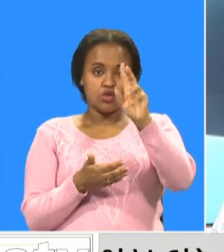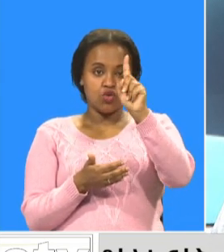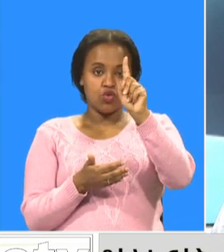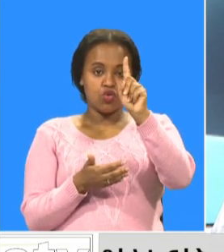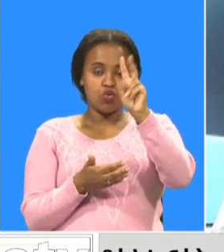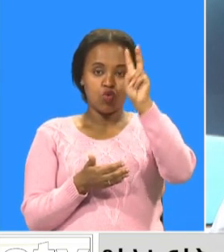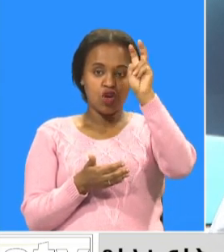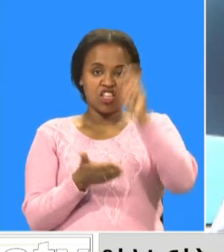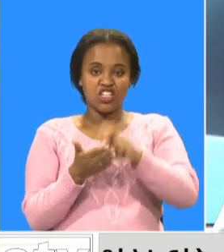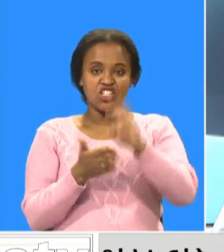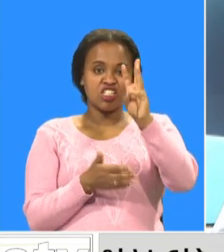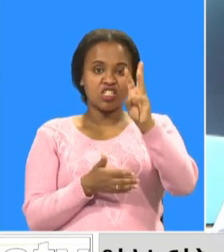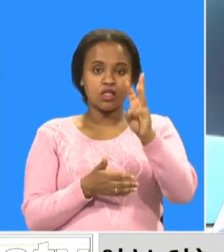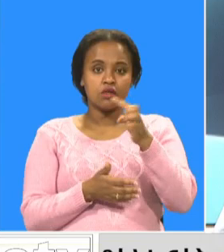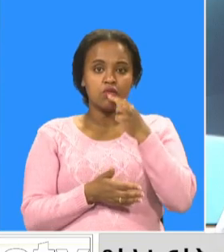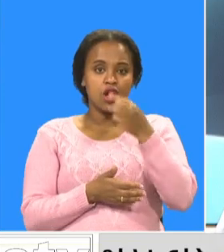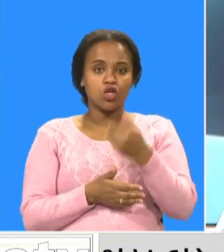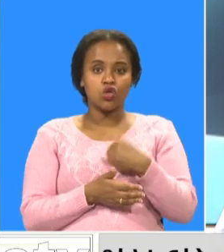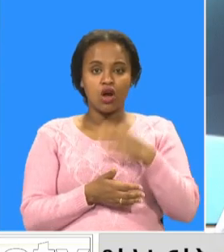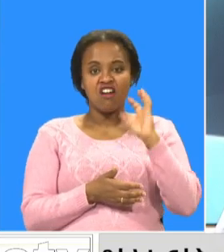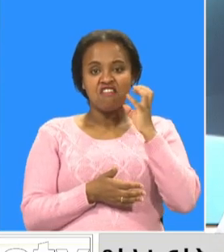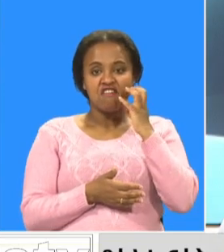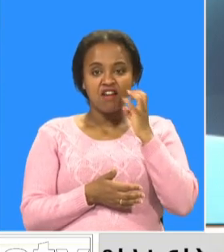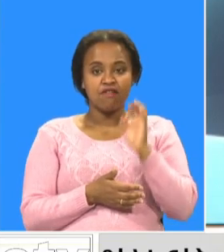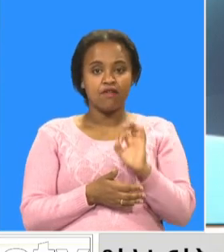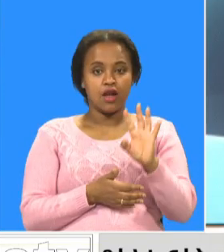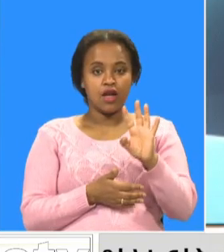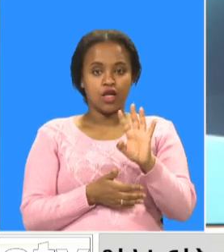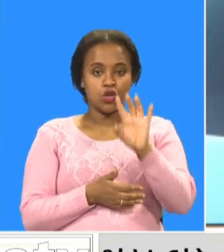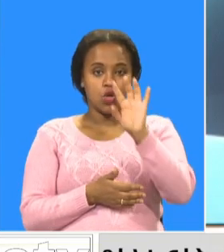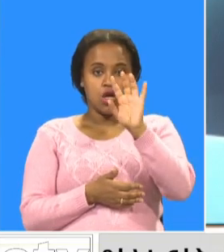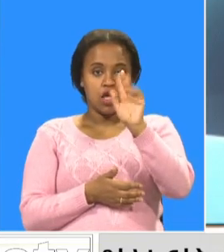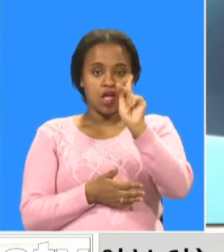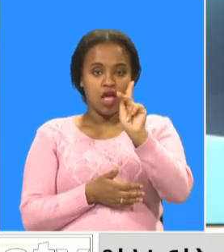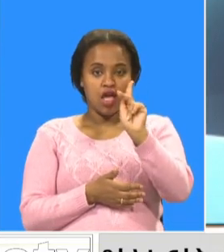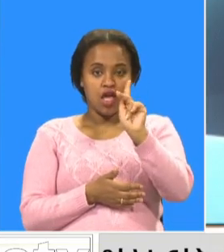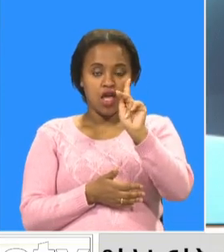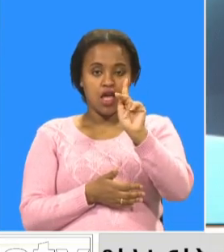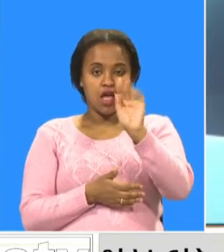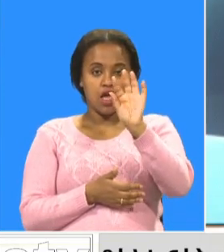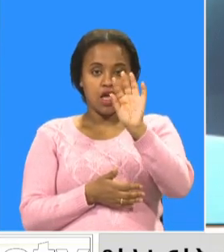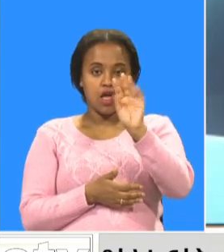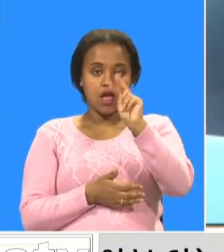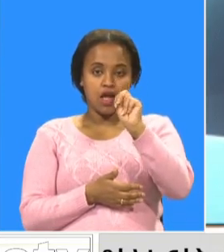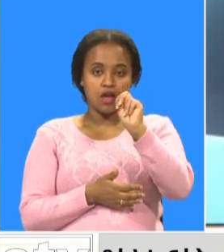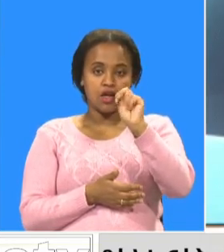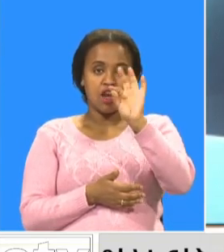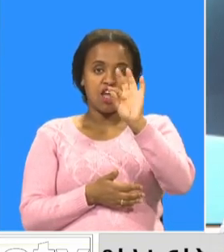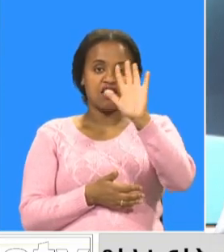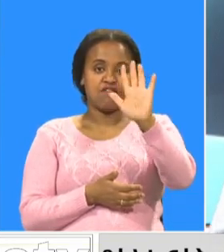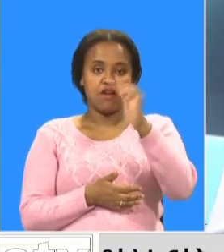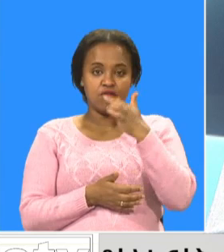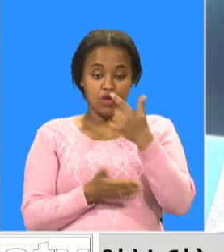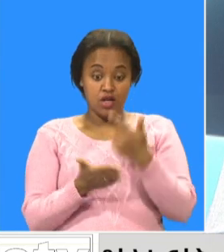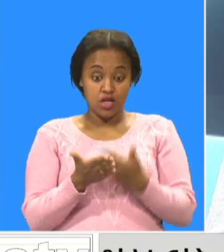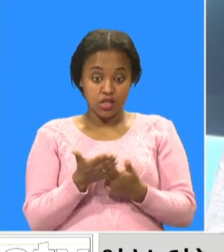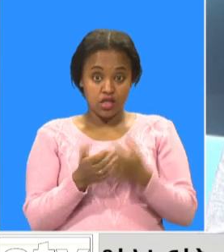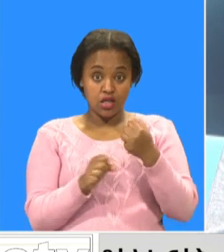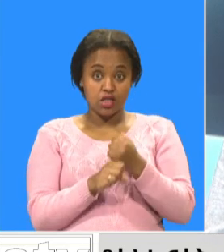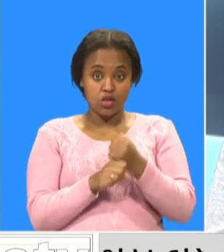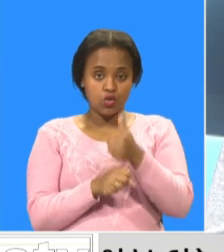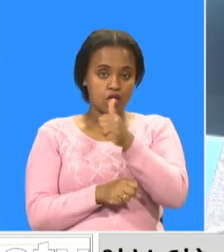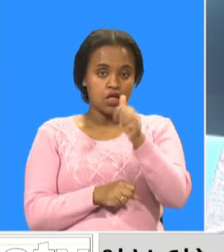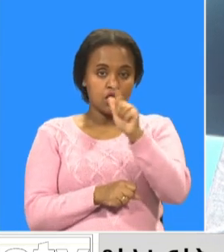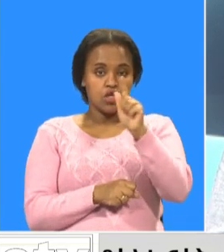26262006 የሚል ጽሁፍ ያላቸው አሉ። ቫልቪም የሌላቸው KN95 የሚባሉ ማለት ነው። እነዚህ ማስኮች የተሰሩ ለኢንዱስትሪ ፐርፐዝ ነው።